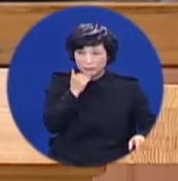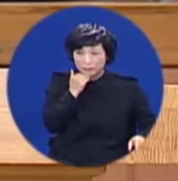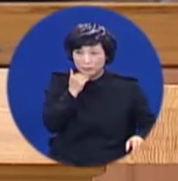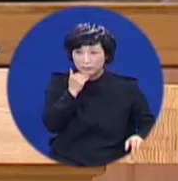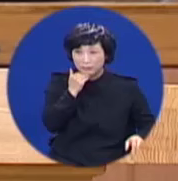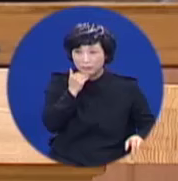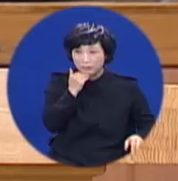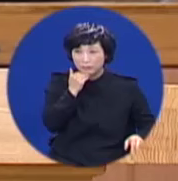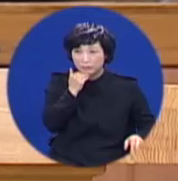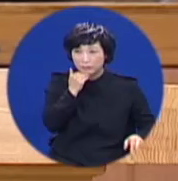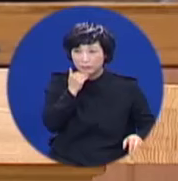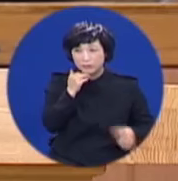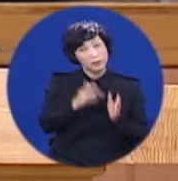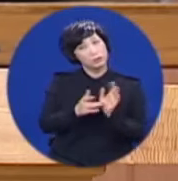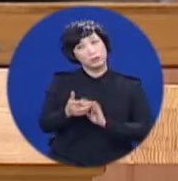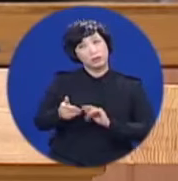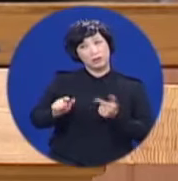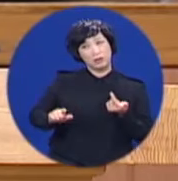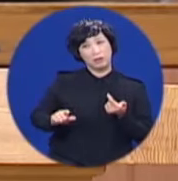끝났다.